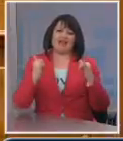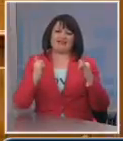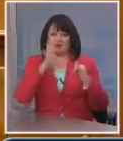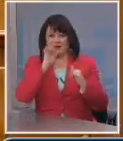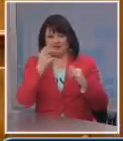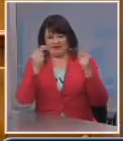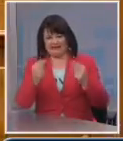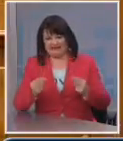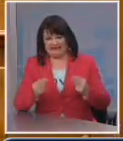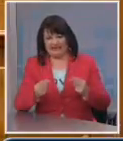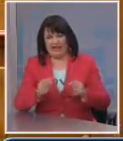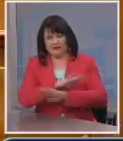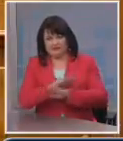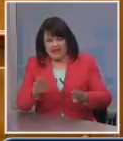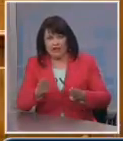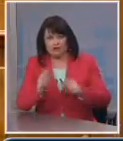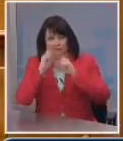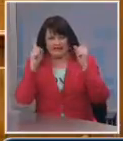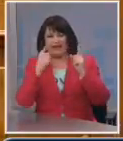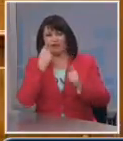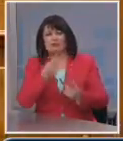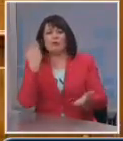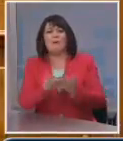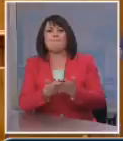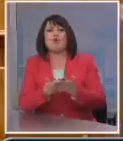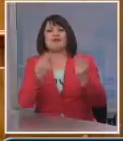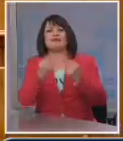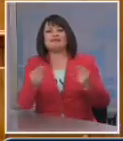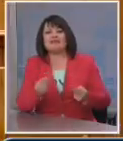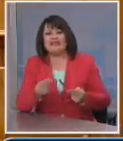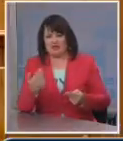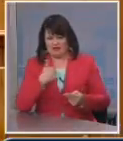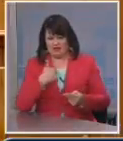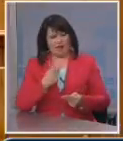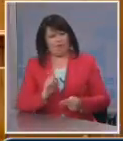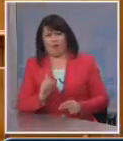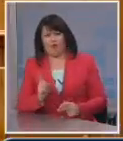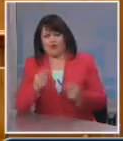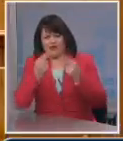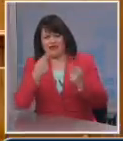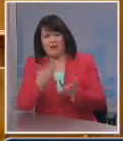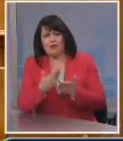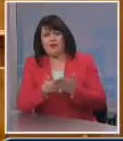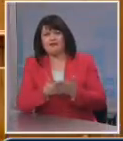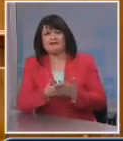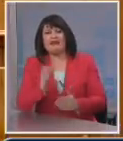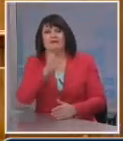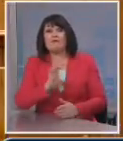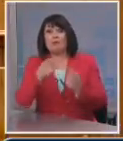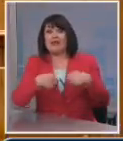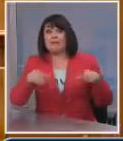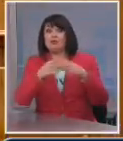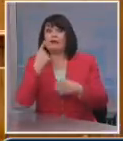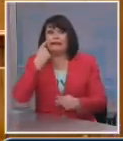δεδομένα, να μιλήσουμε επιτέλους καθαρά με στοιχεία και με όχι δικά μου στοιχεία, κύριε Τσίπρα, με τις προβλέψεις της Ευρωπαϊκής